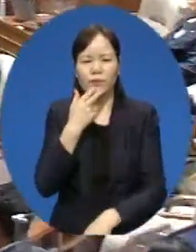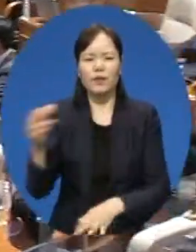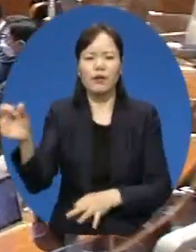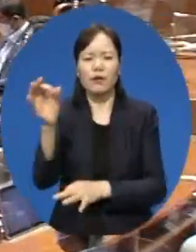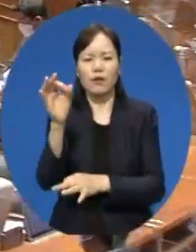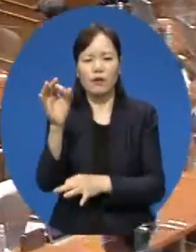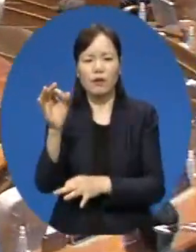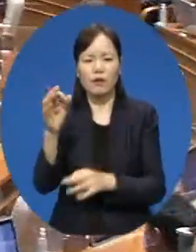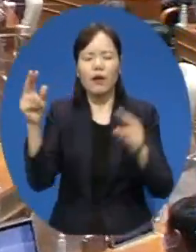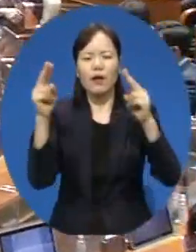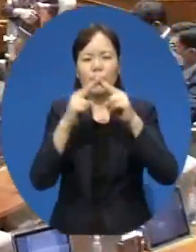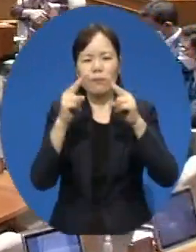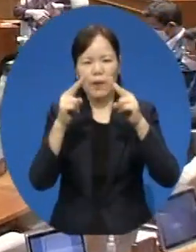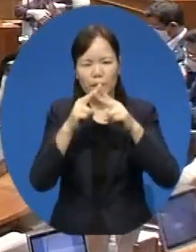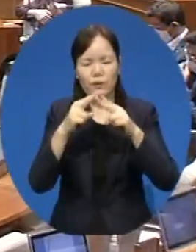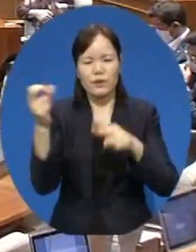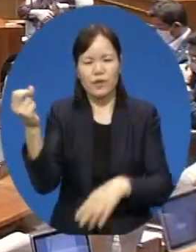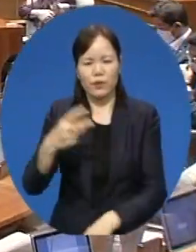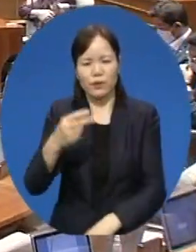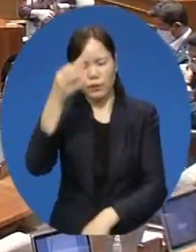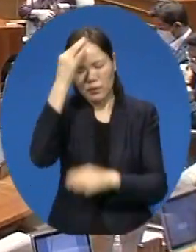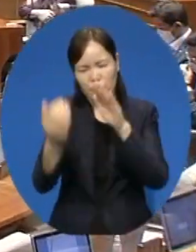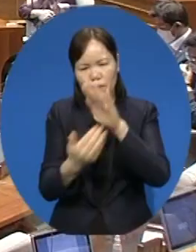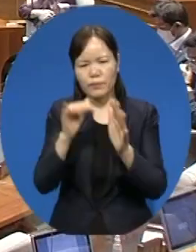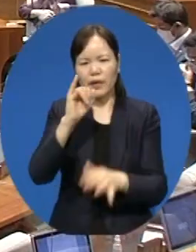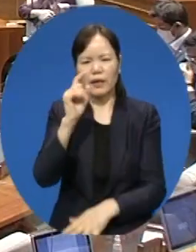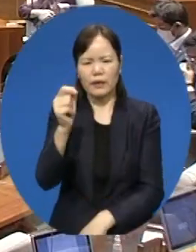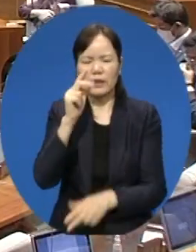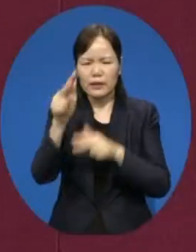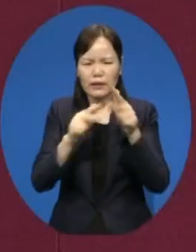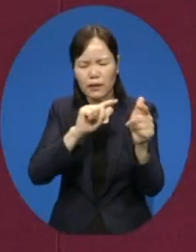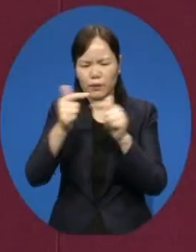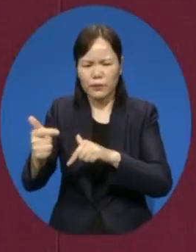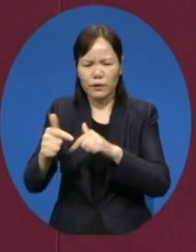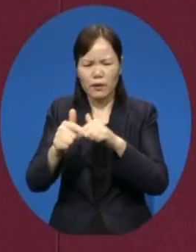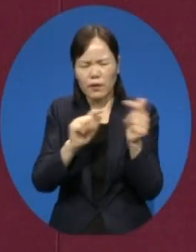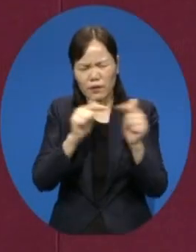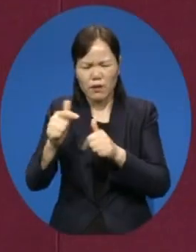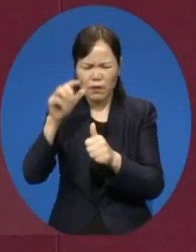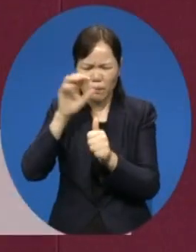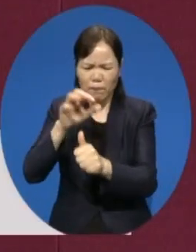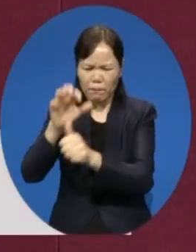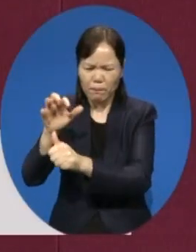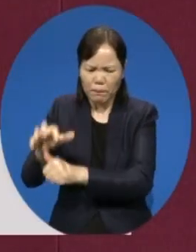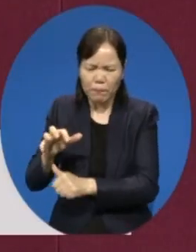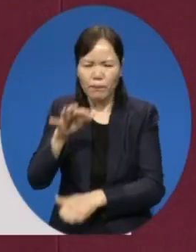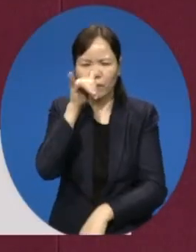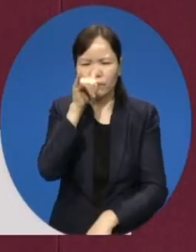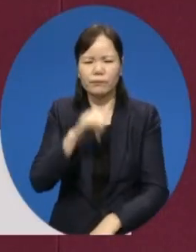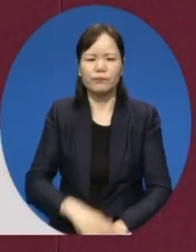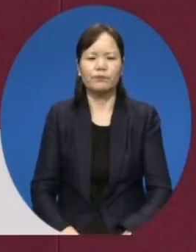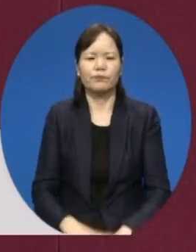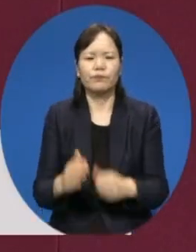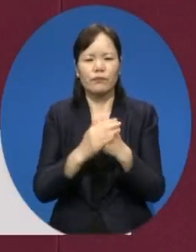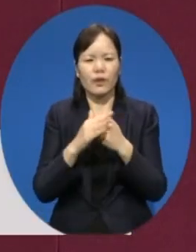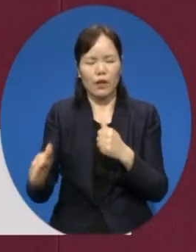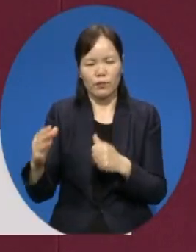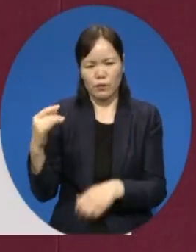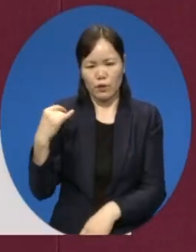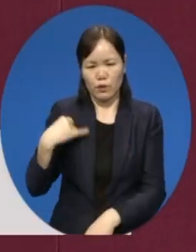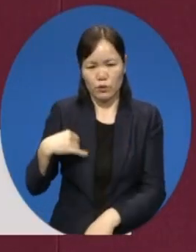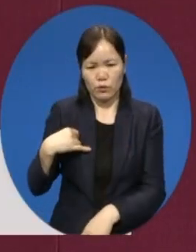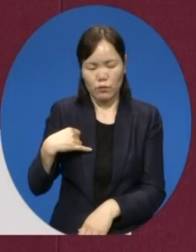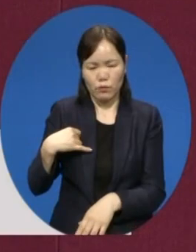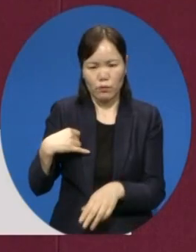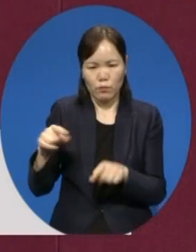있던 우리 반도체를 비롯한 첨단 IT 산업 온갖 규제로 꽁꽁 묶어놨습니다. 그래서 그 틈에 중국이 치고